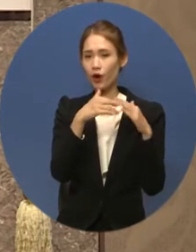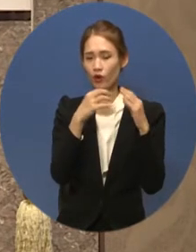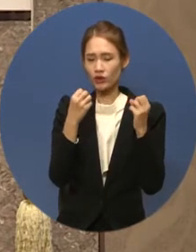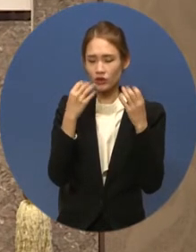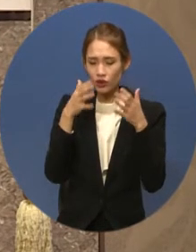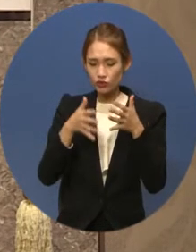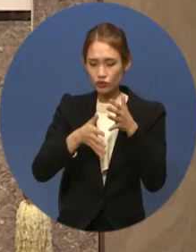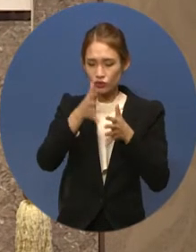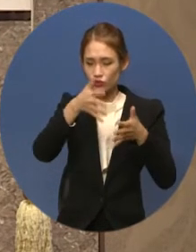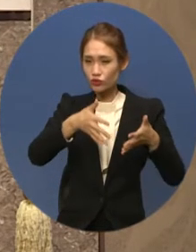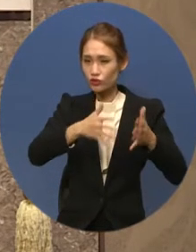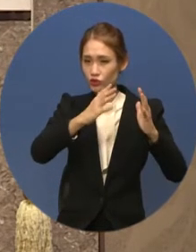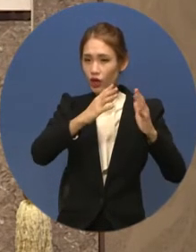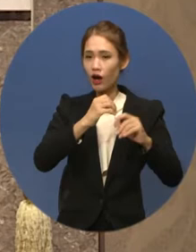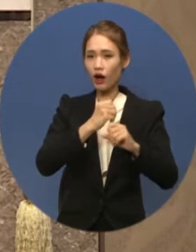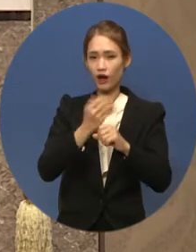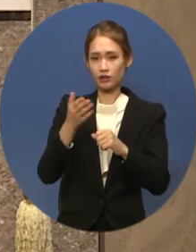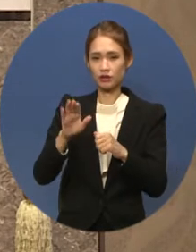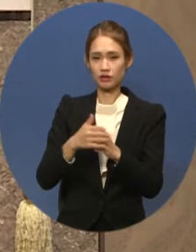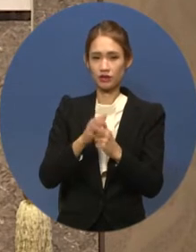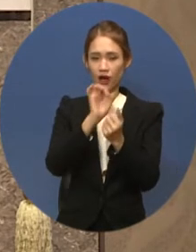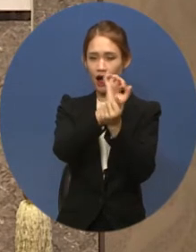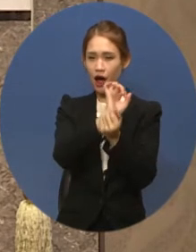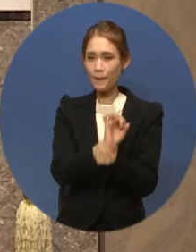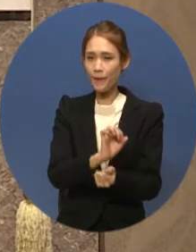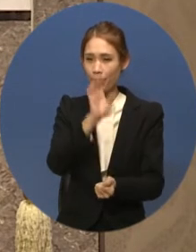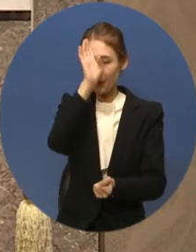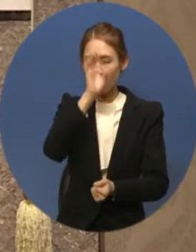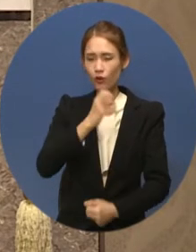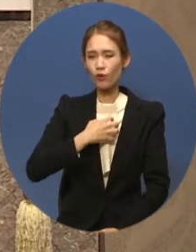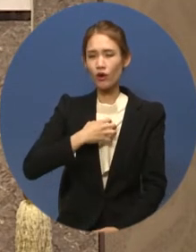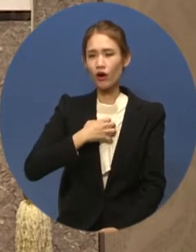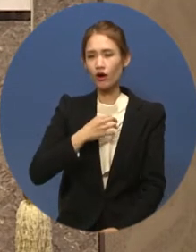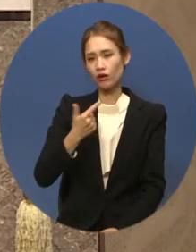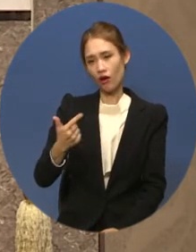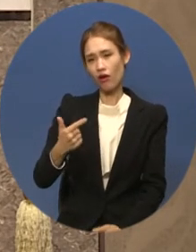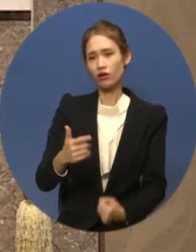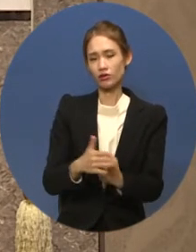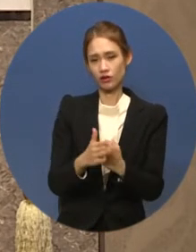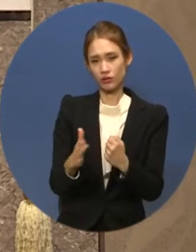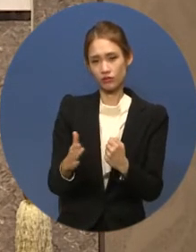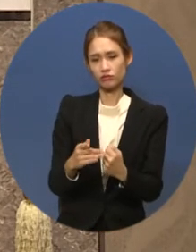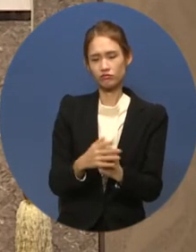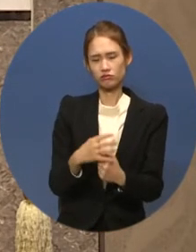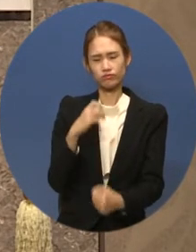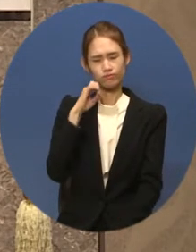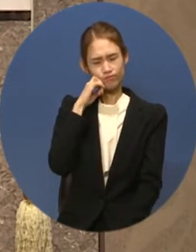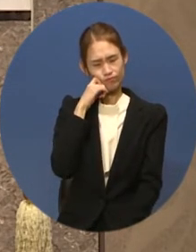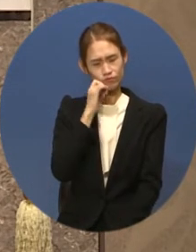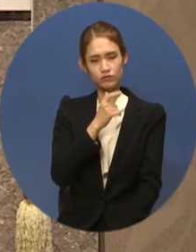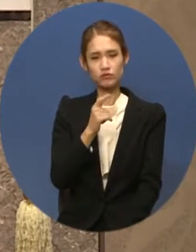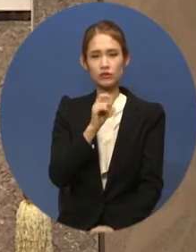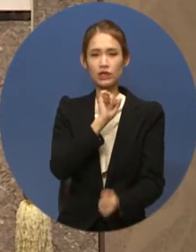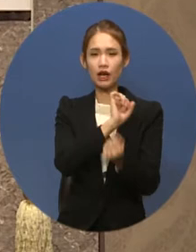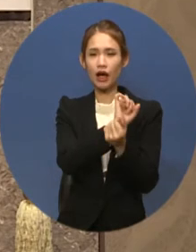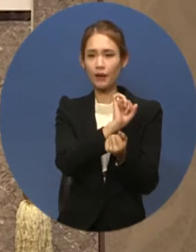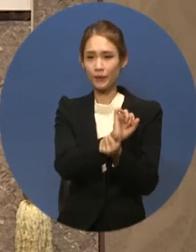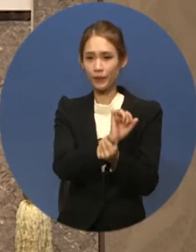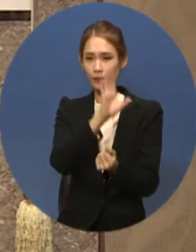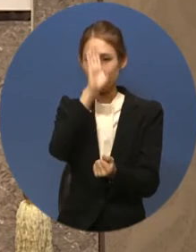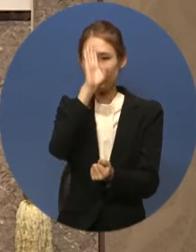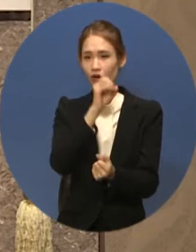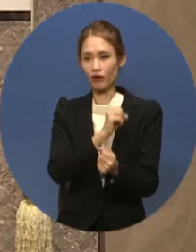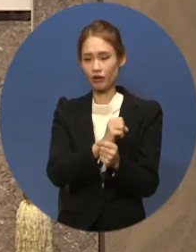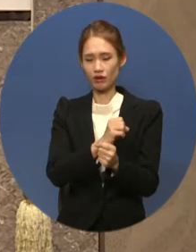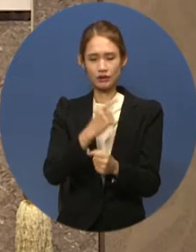이 우리가 감염병 위기 때문에 굉장히 요즘에 어려움을 많이 겪고 있지 않습니까 그렇죠 그래서 감염병 위기 에 철저히